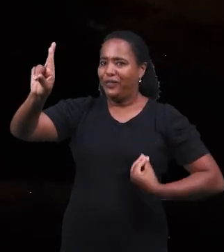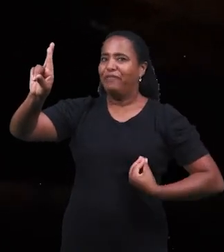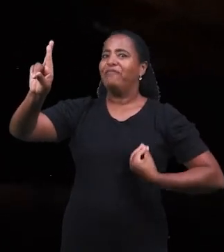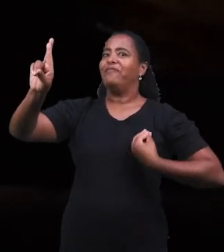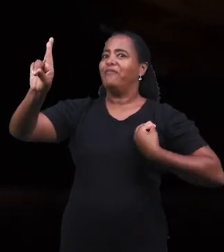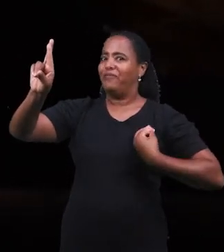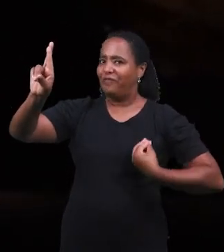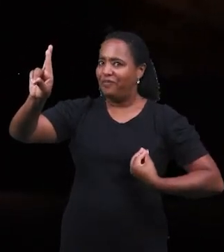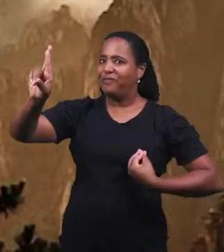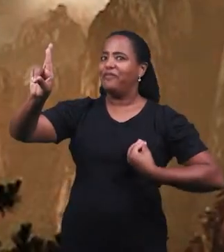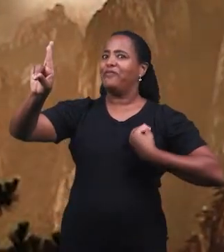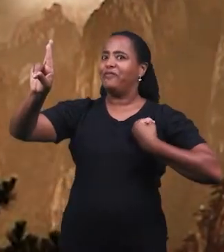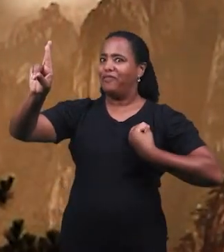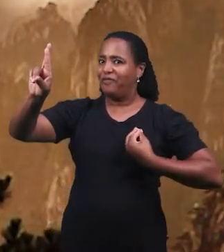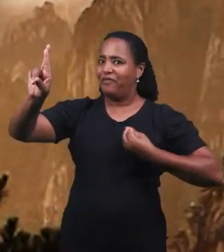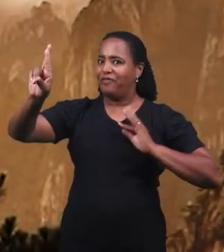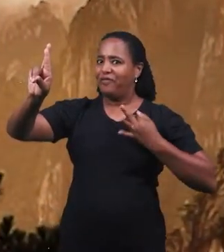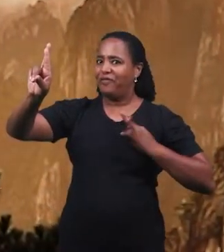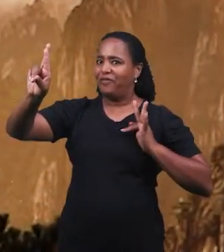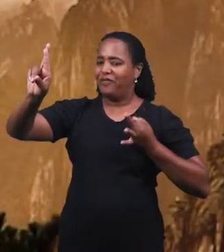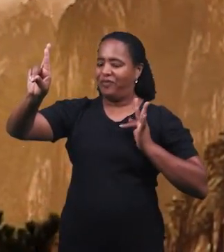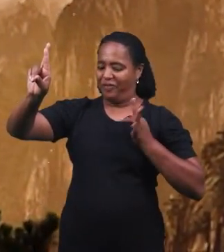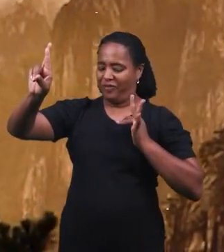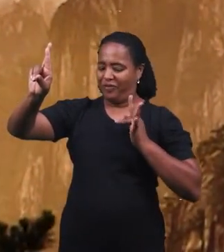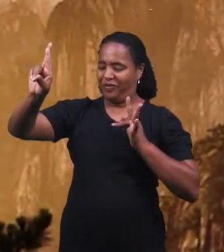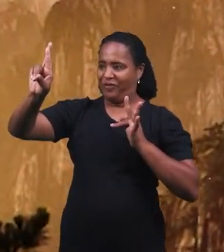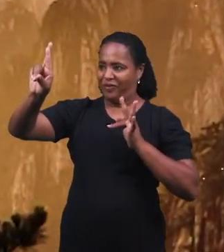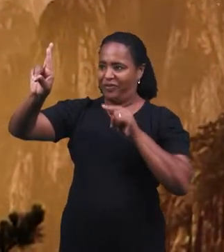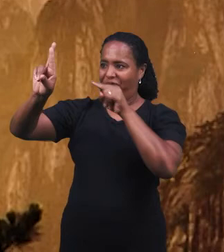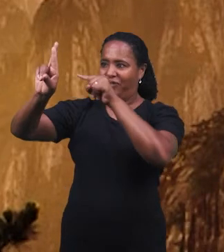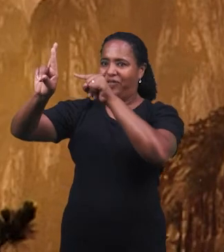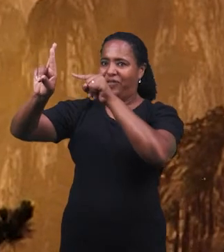o Cordeiro vivo,